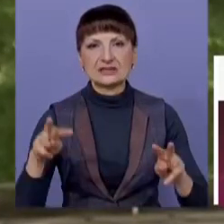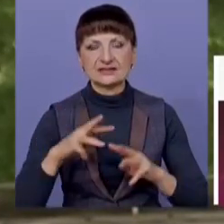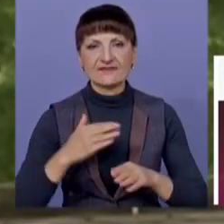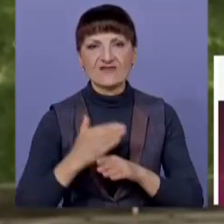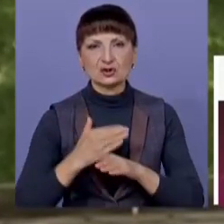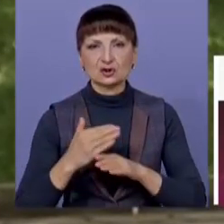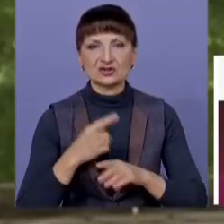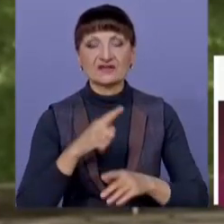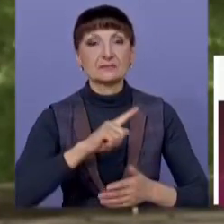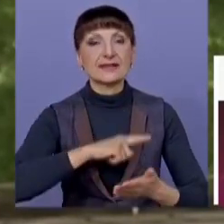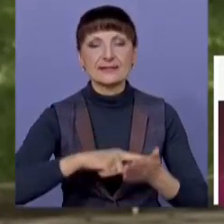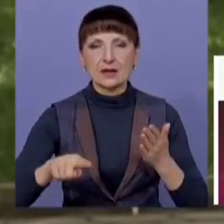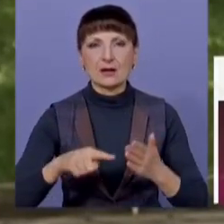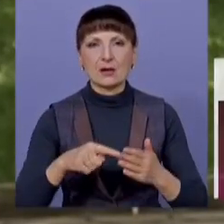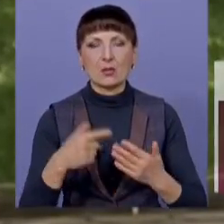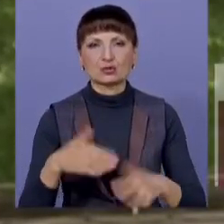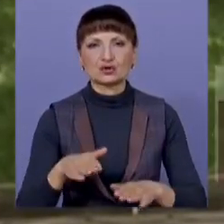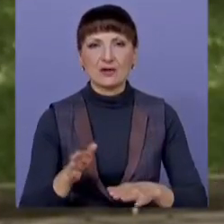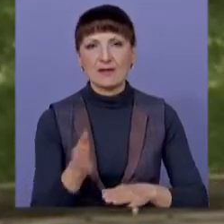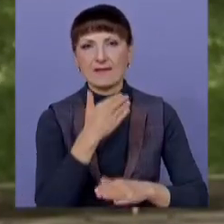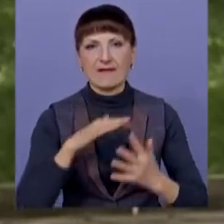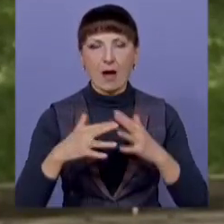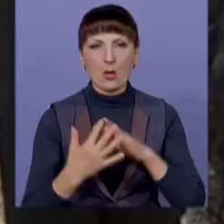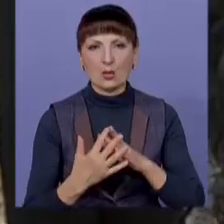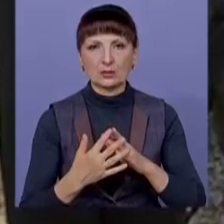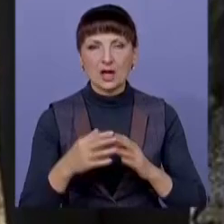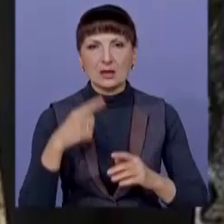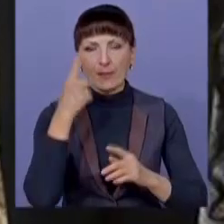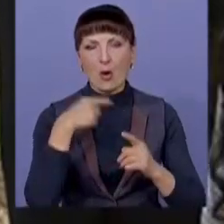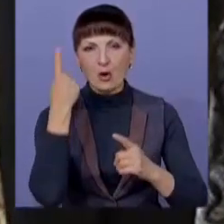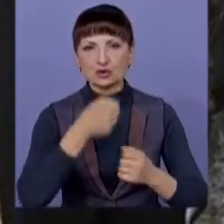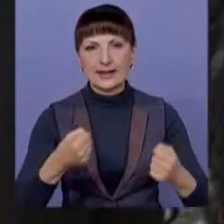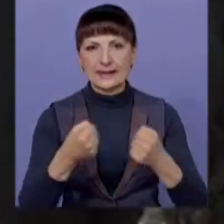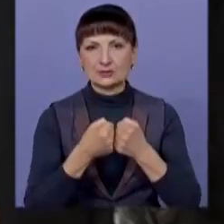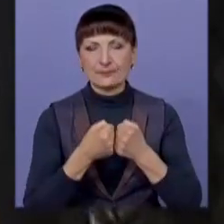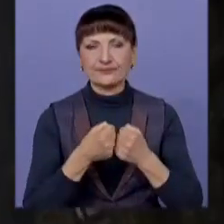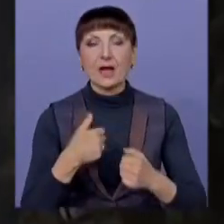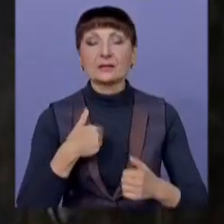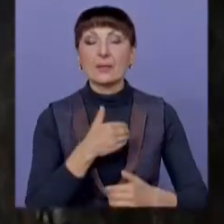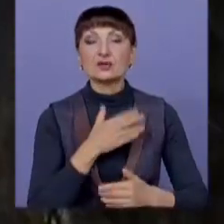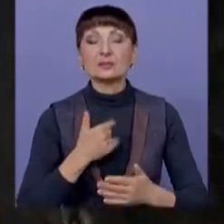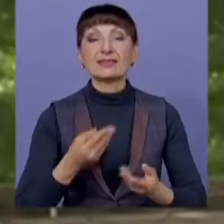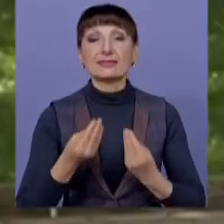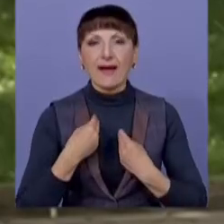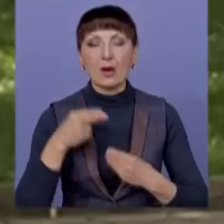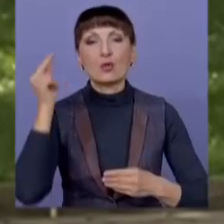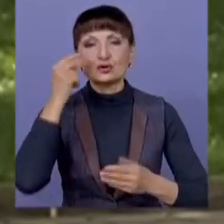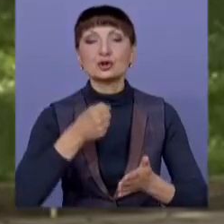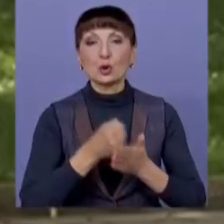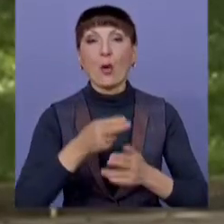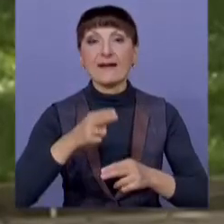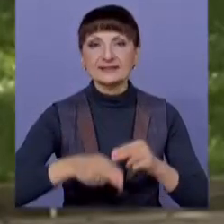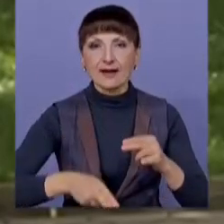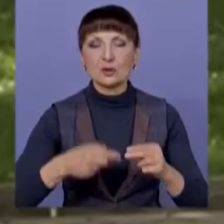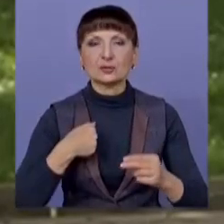должны насильно отчислить. Поэтому нас как бы лбами с ними тоже сталкивают. Мы хотим, чтобы нам дали доучиться спокойно, чтобы нас уже